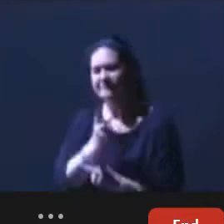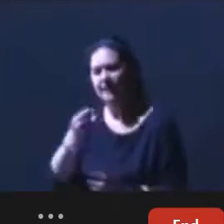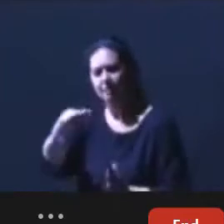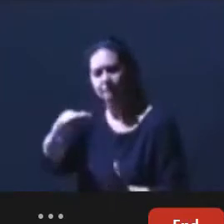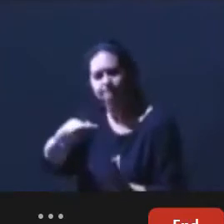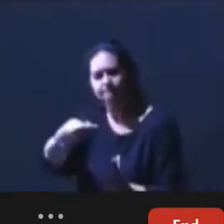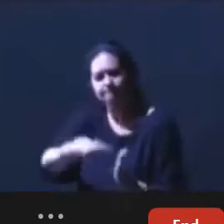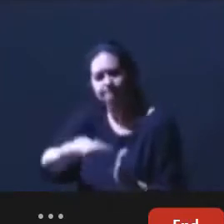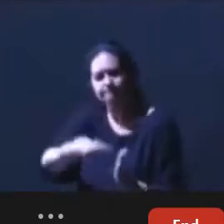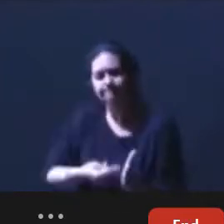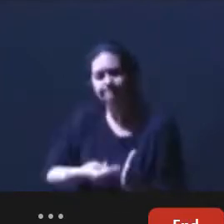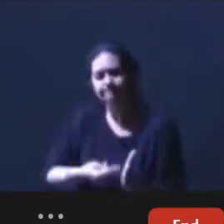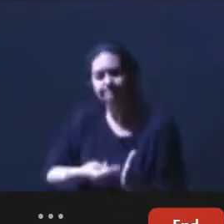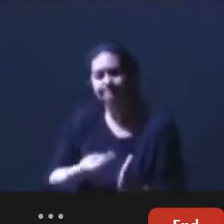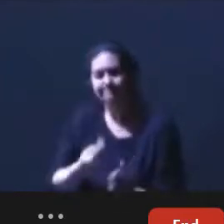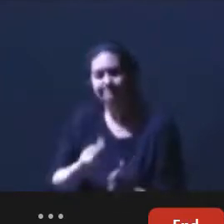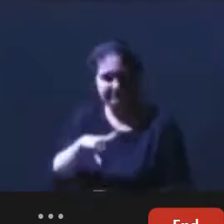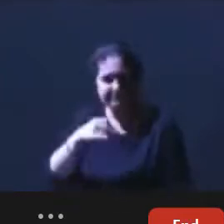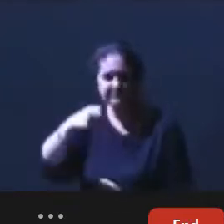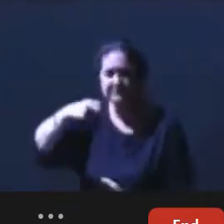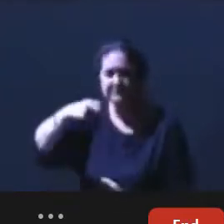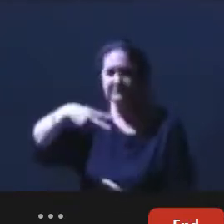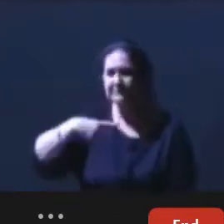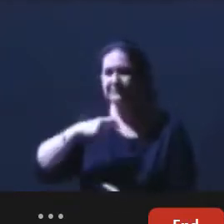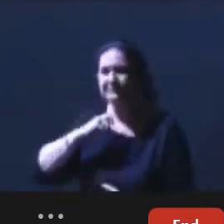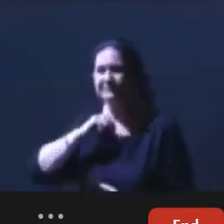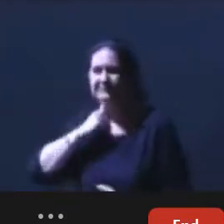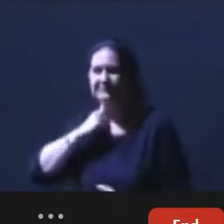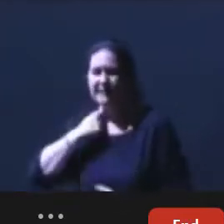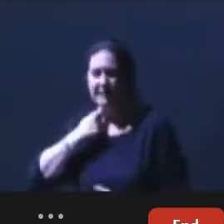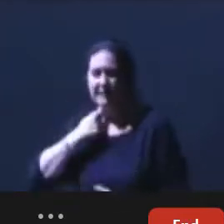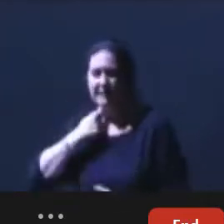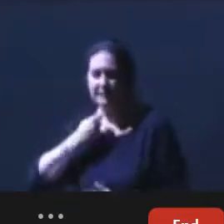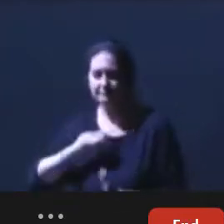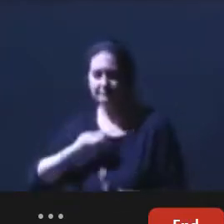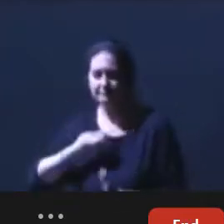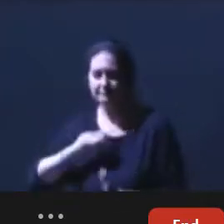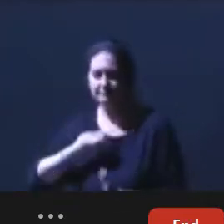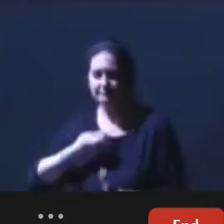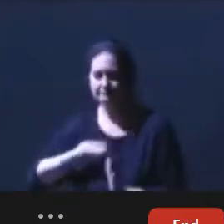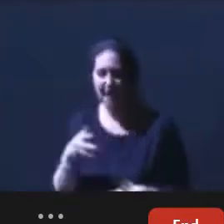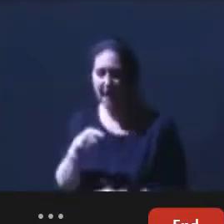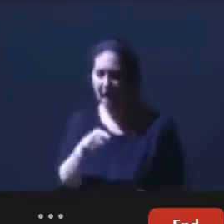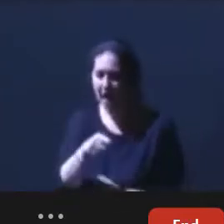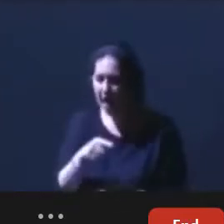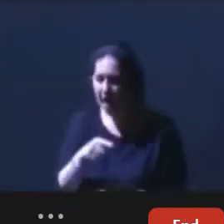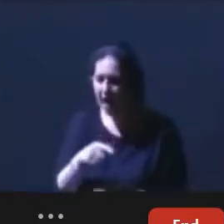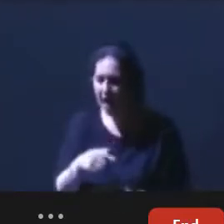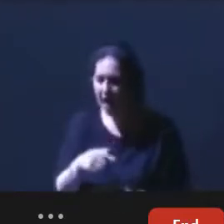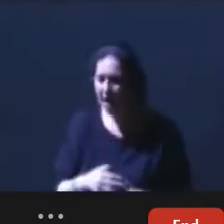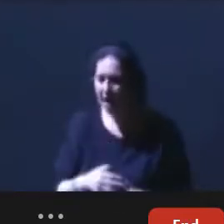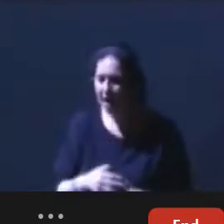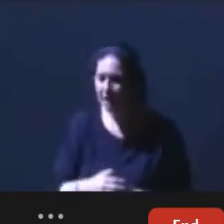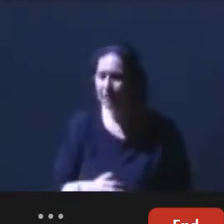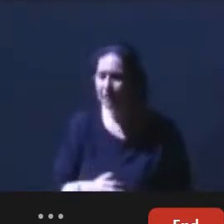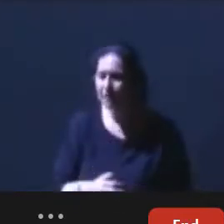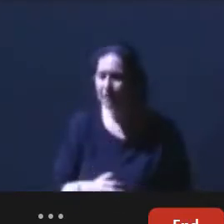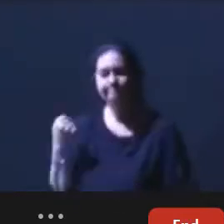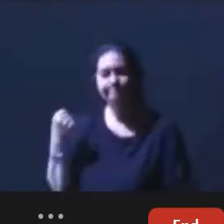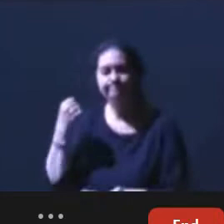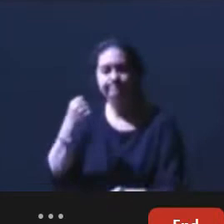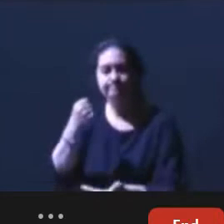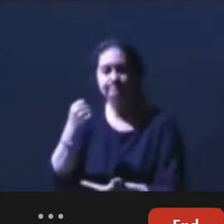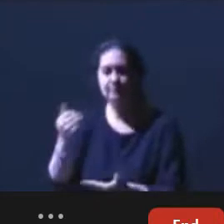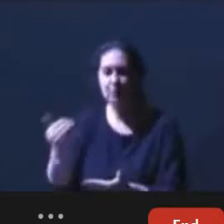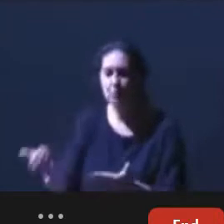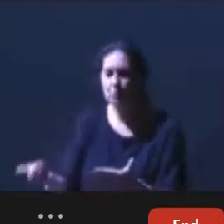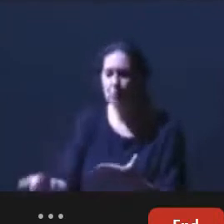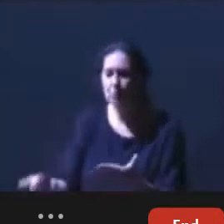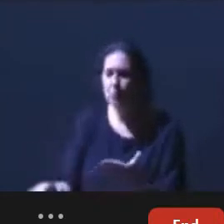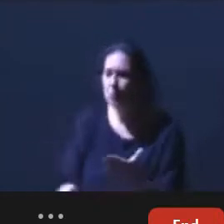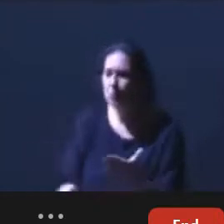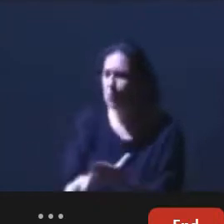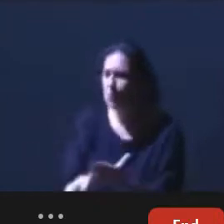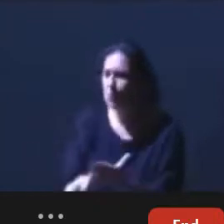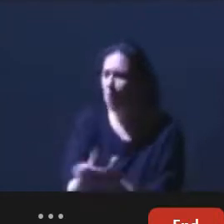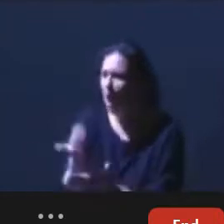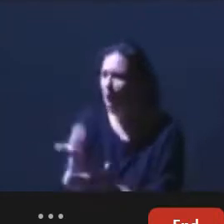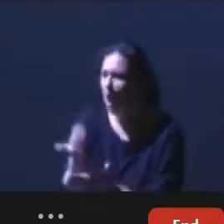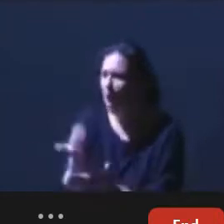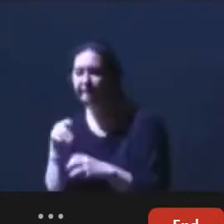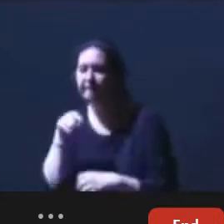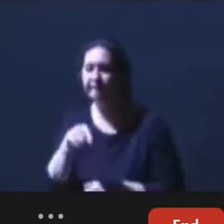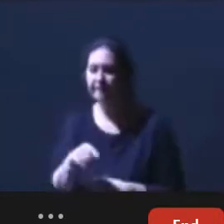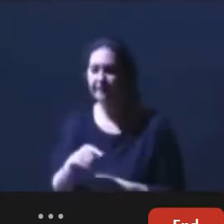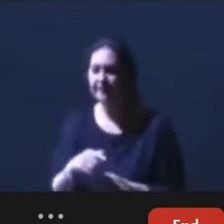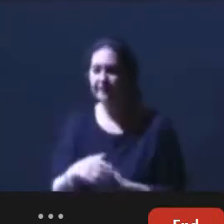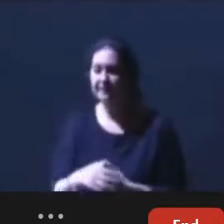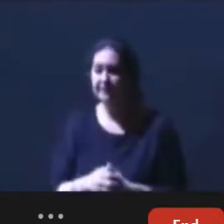này. Và tôi nghĩ là chỉ một chút xíu nữa thôi thì sẽ như là ở Ý thôi, chúng ta sẽ ký ra có những cái con số khác nhau, và chúng ta sẽ